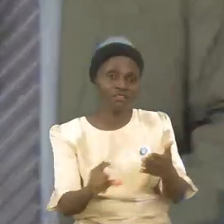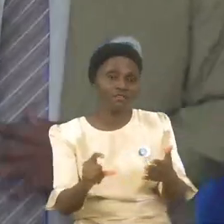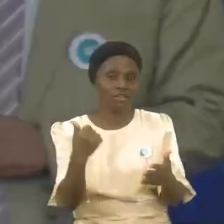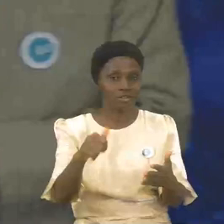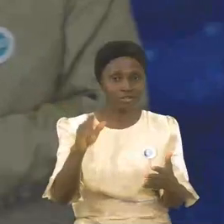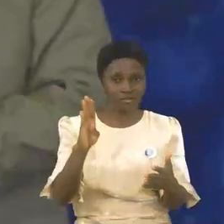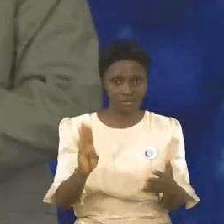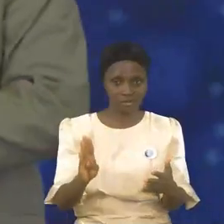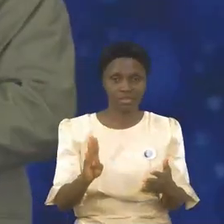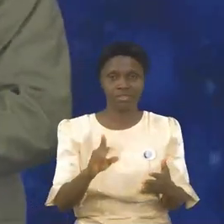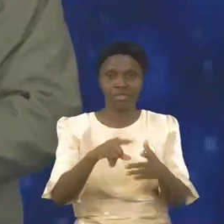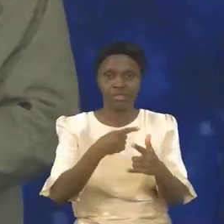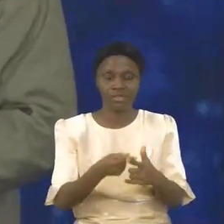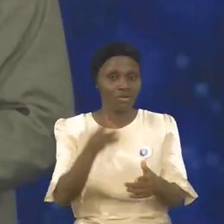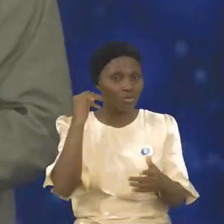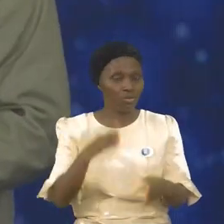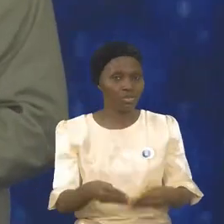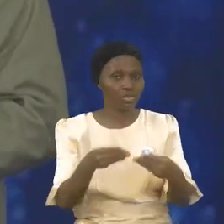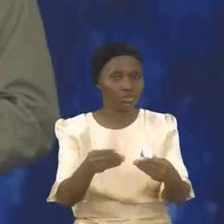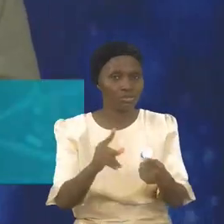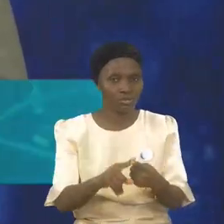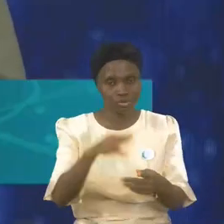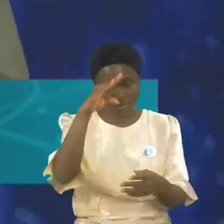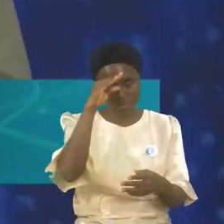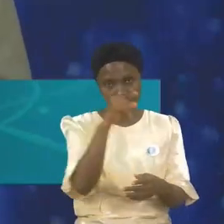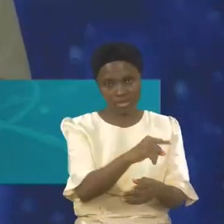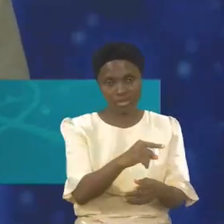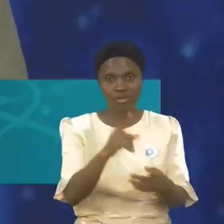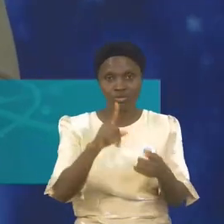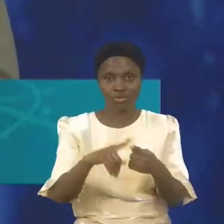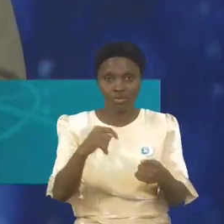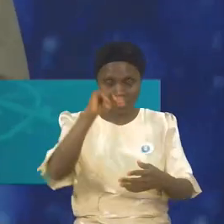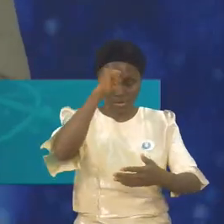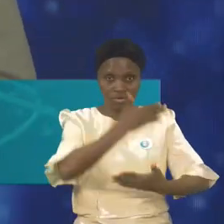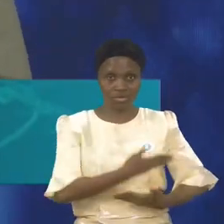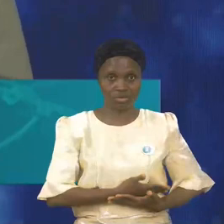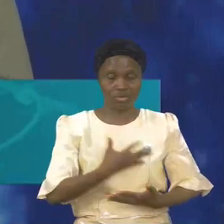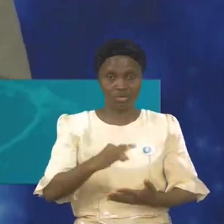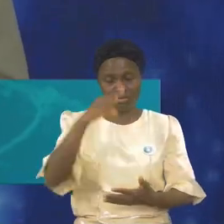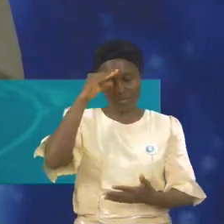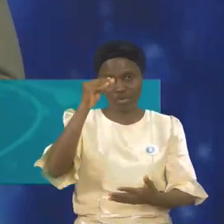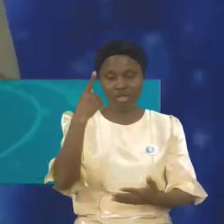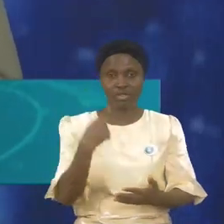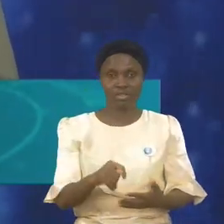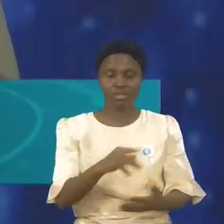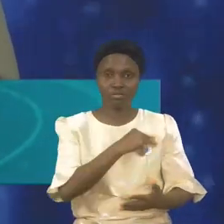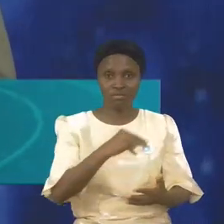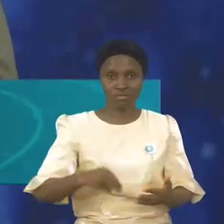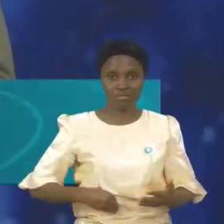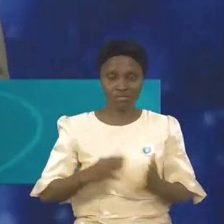lancé des jours et le verset 14 dit 14 dit on lui donna